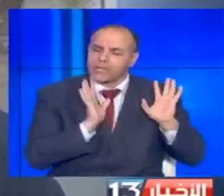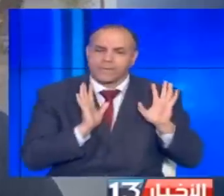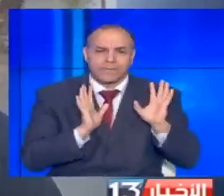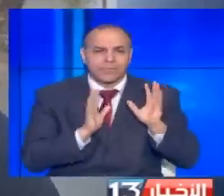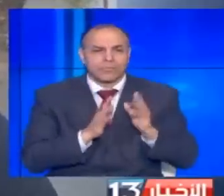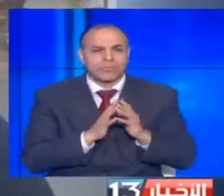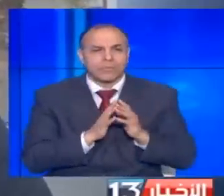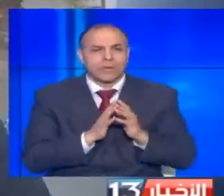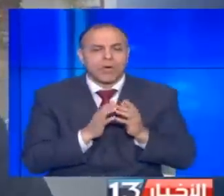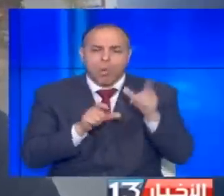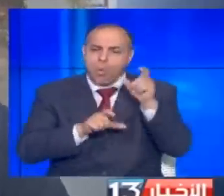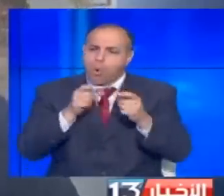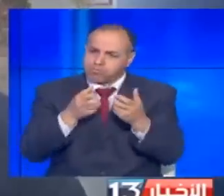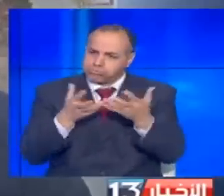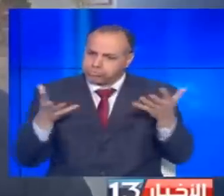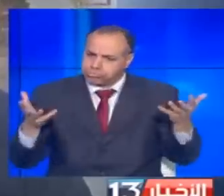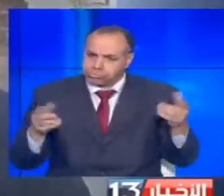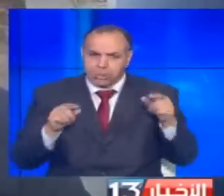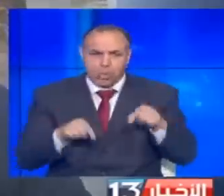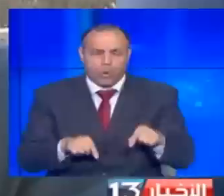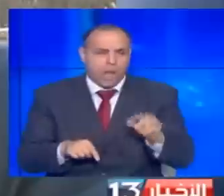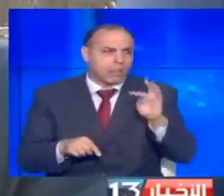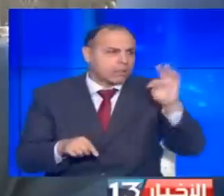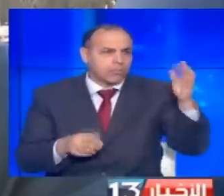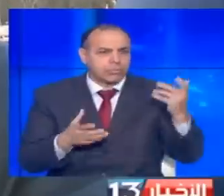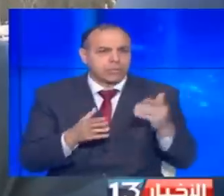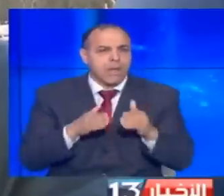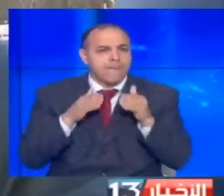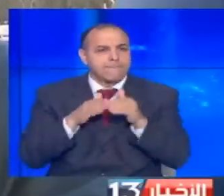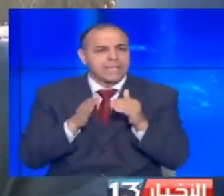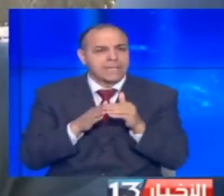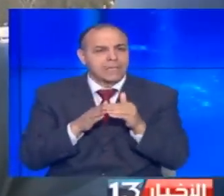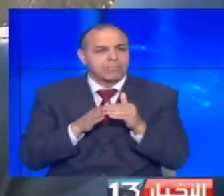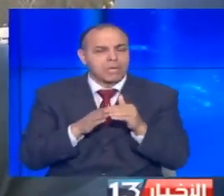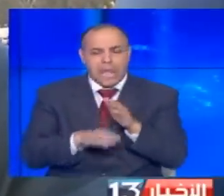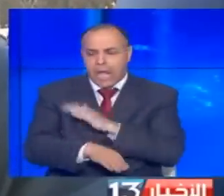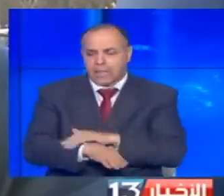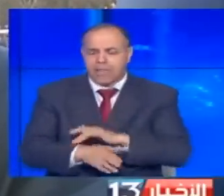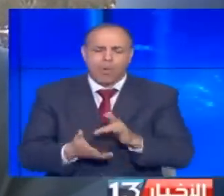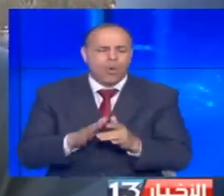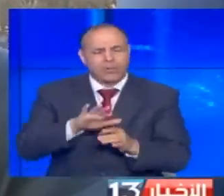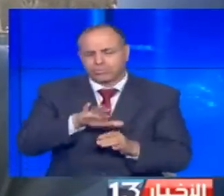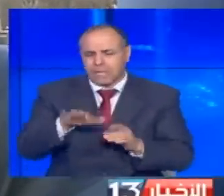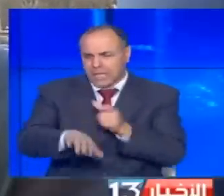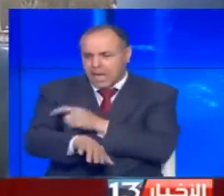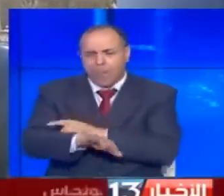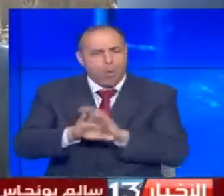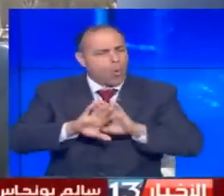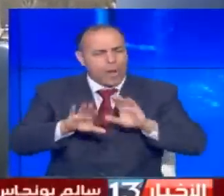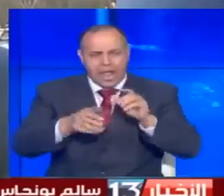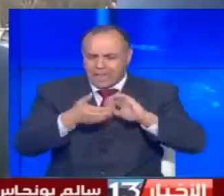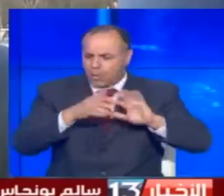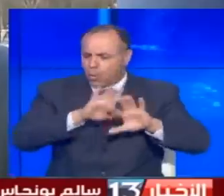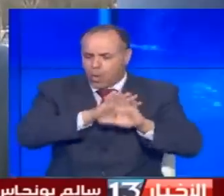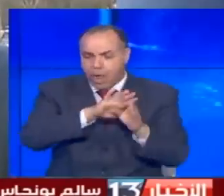الكثافه السكانيه تجاوز الاتحاد